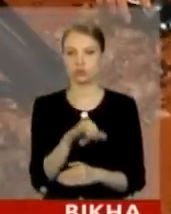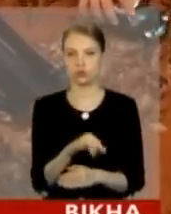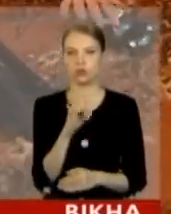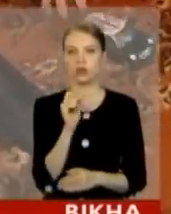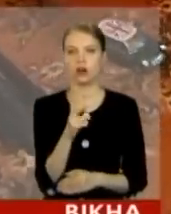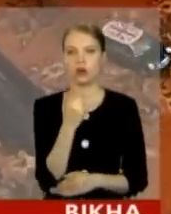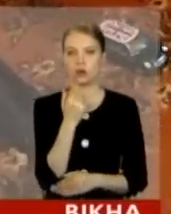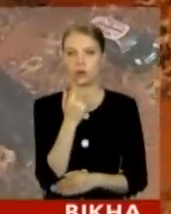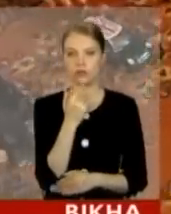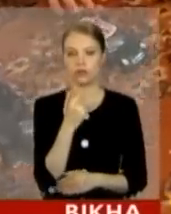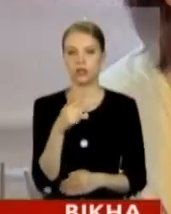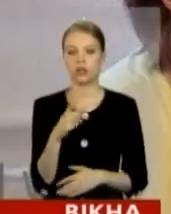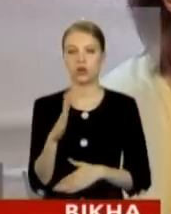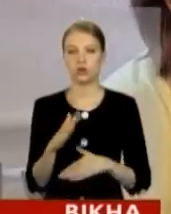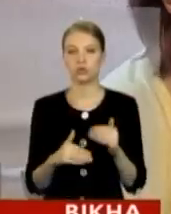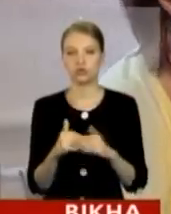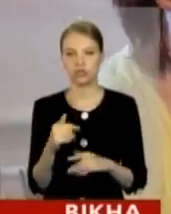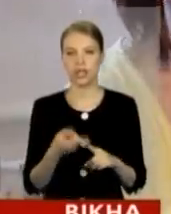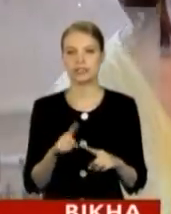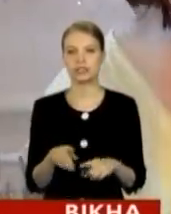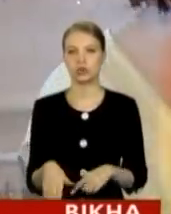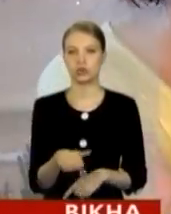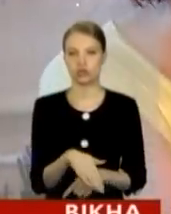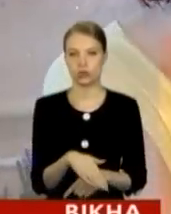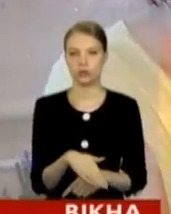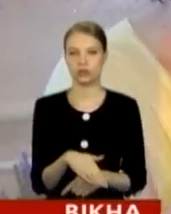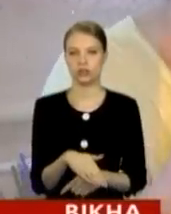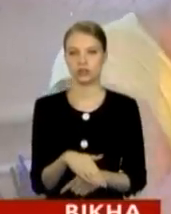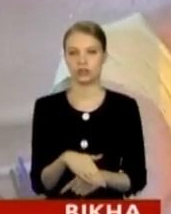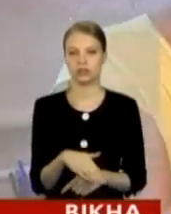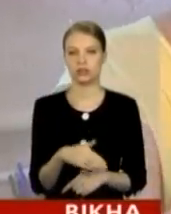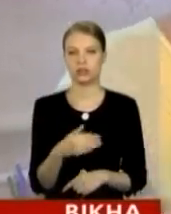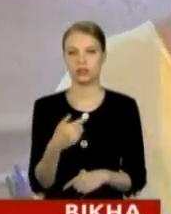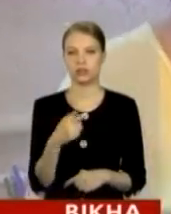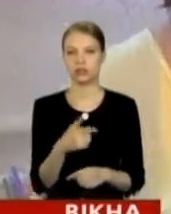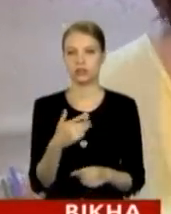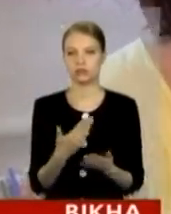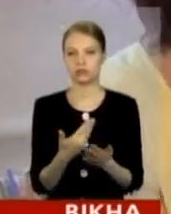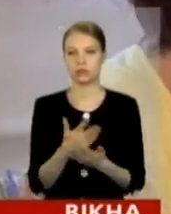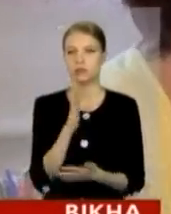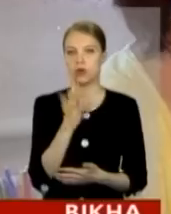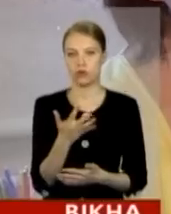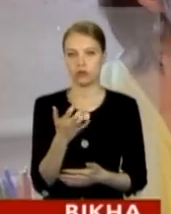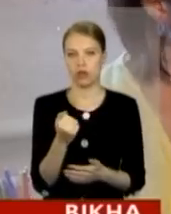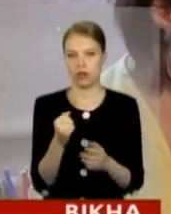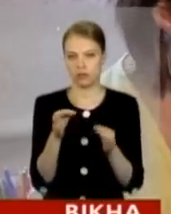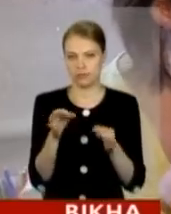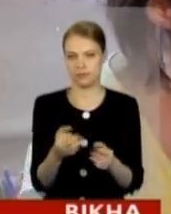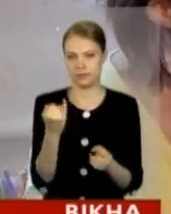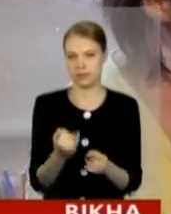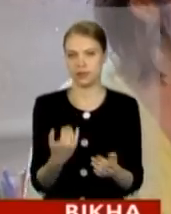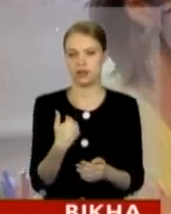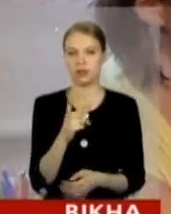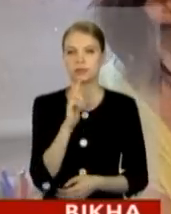рак крові. Ці рученятка, оці ноженятки, воно дрібний день, 5 годин, то 3. Ну, це в тому